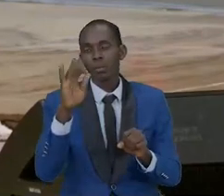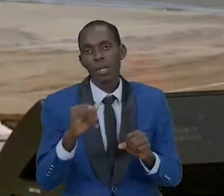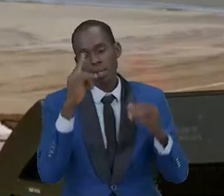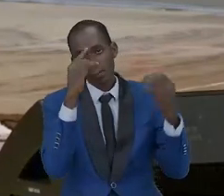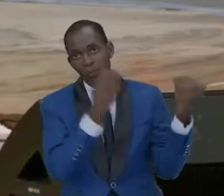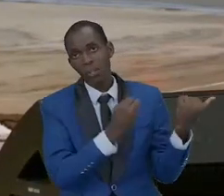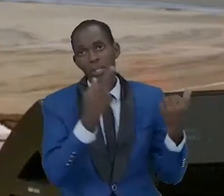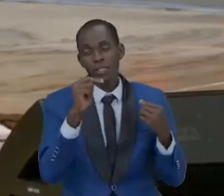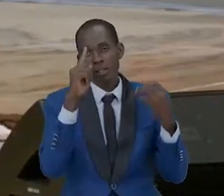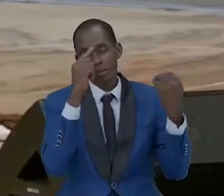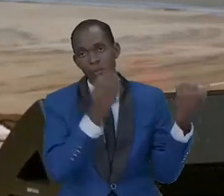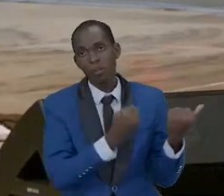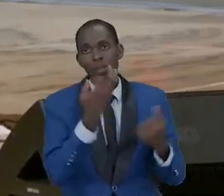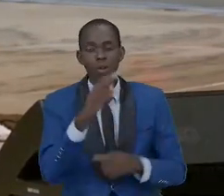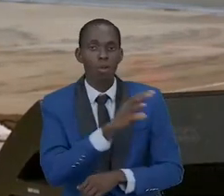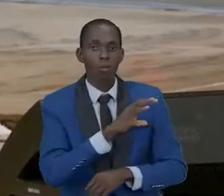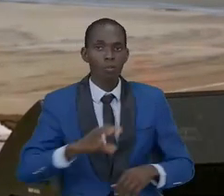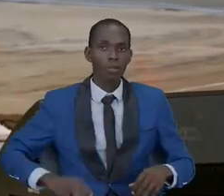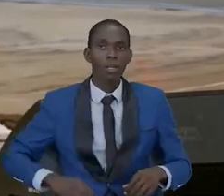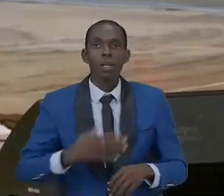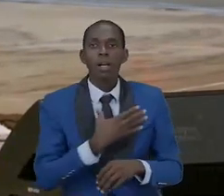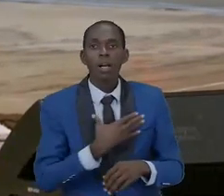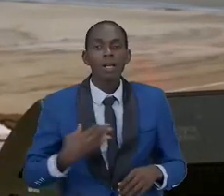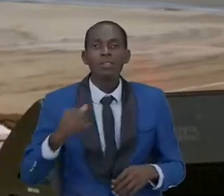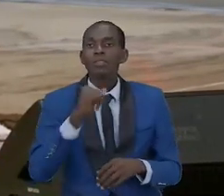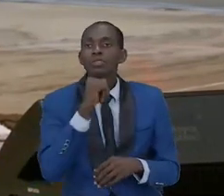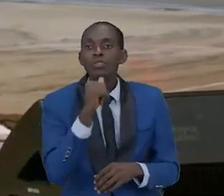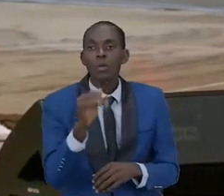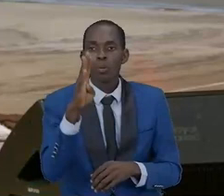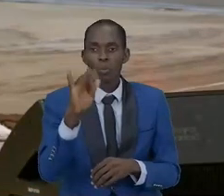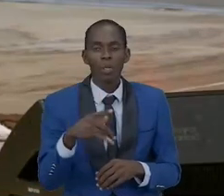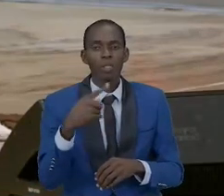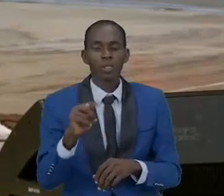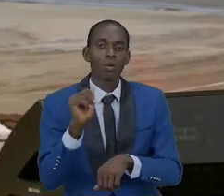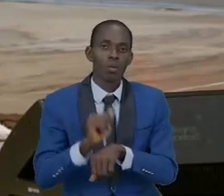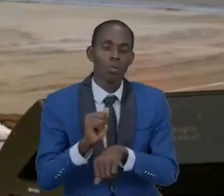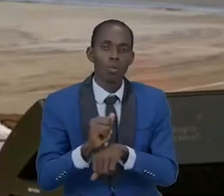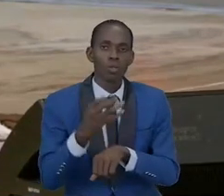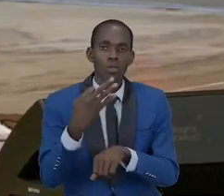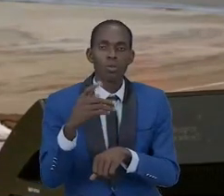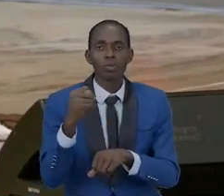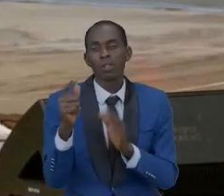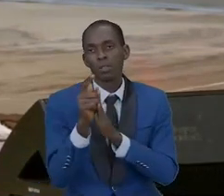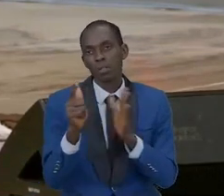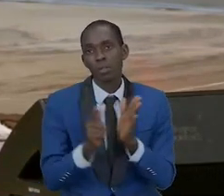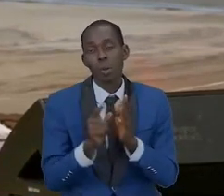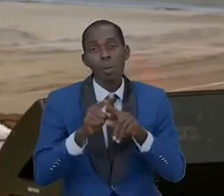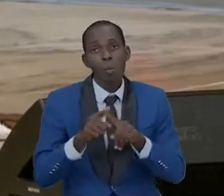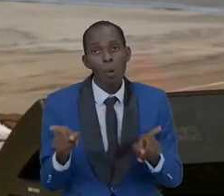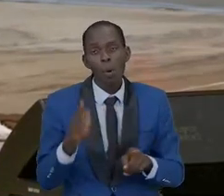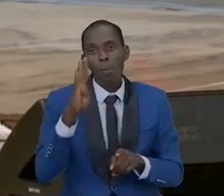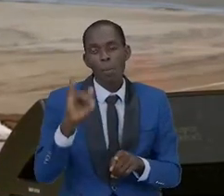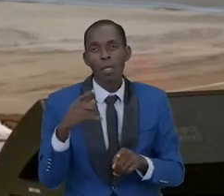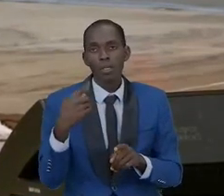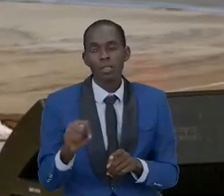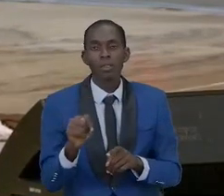non par les œuvres de la loi parce que nulle cher ne sera justifiée par les œuvres de la loi